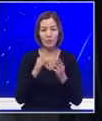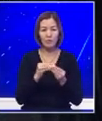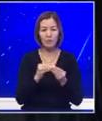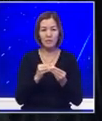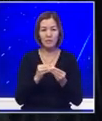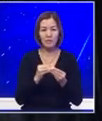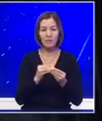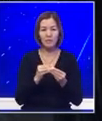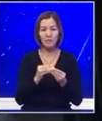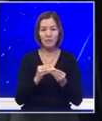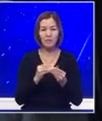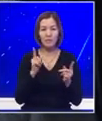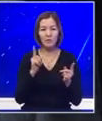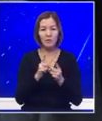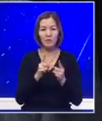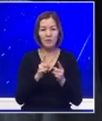талай рет күрескен